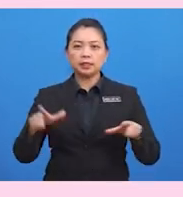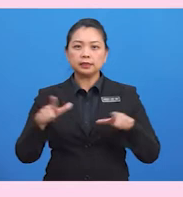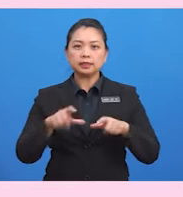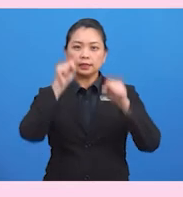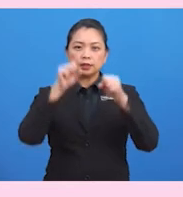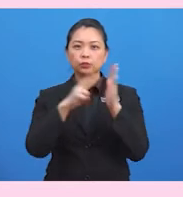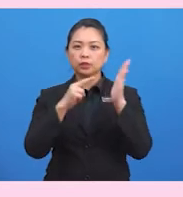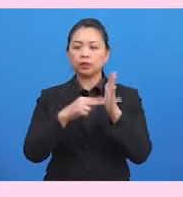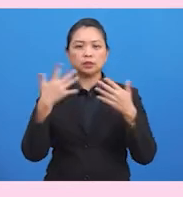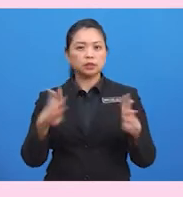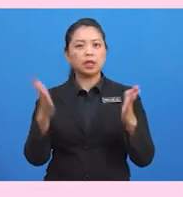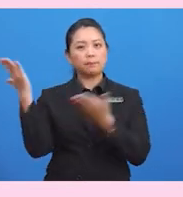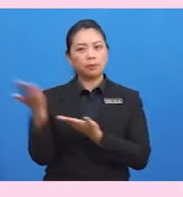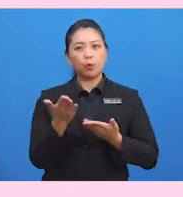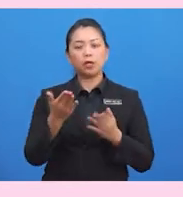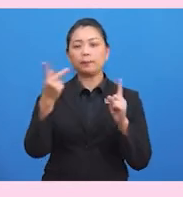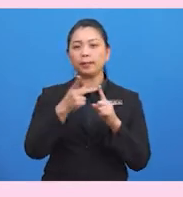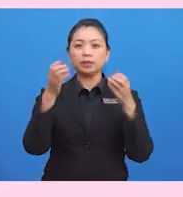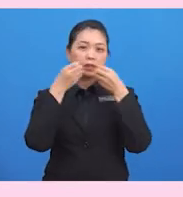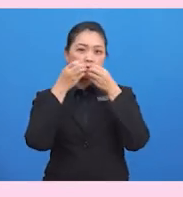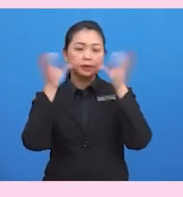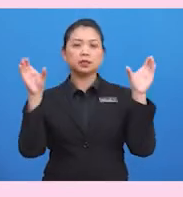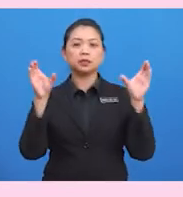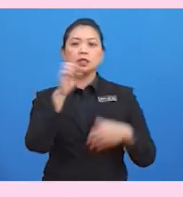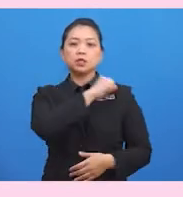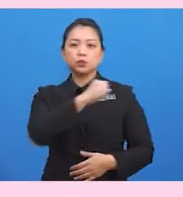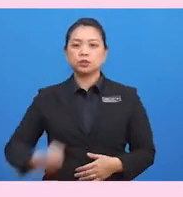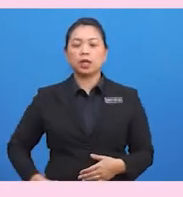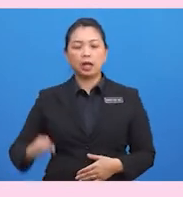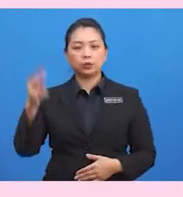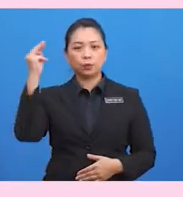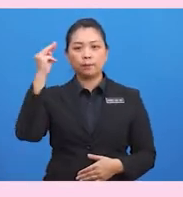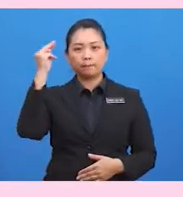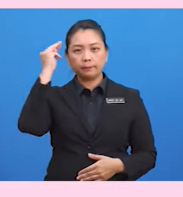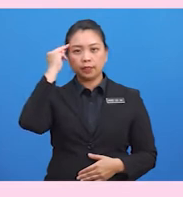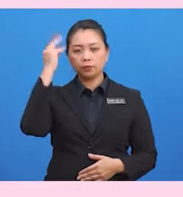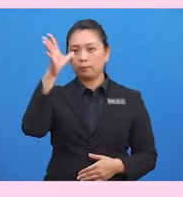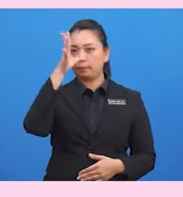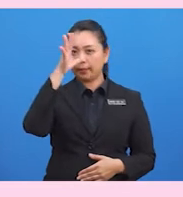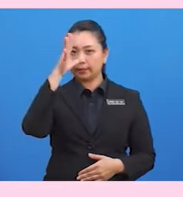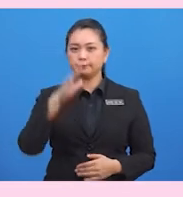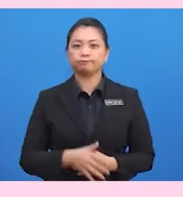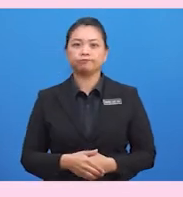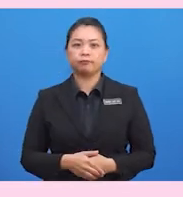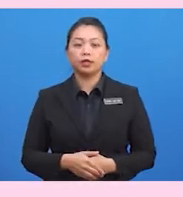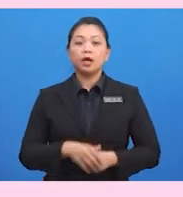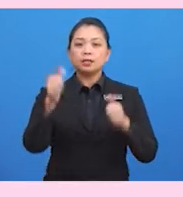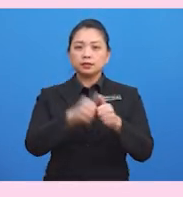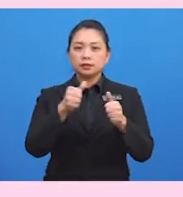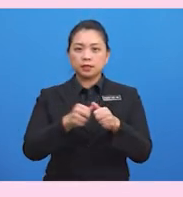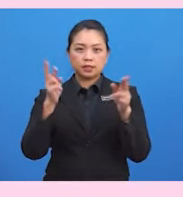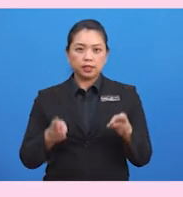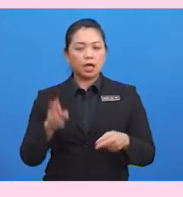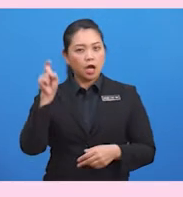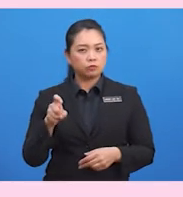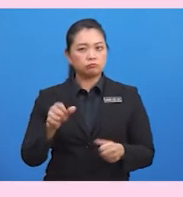undang-undang telah membawa kepada kegemilangan Kesultanan Melayu Melaka setiap